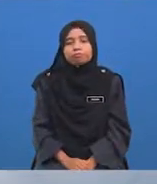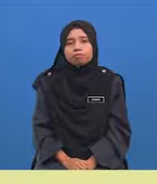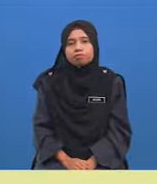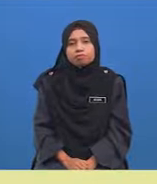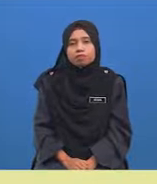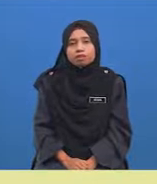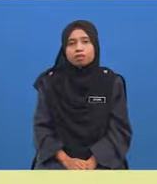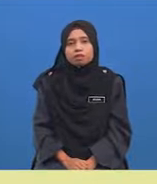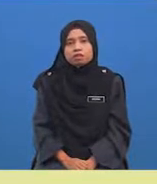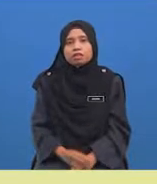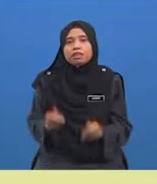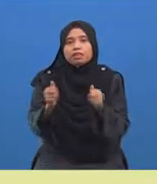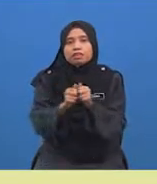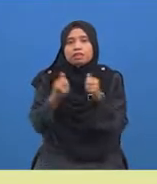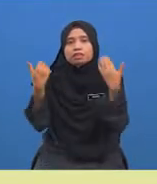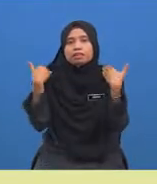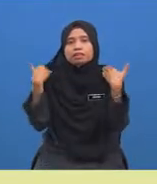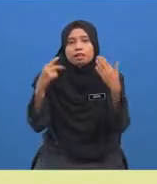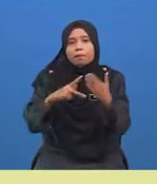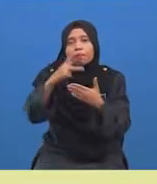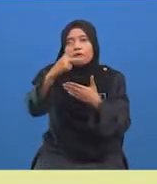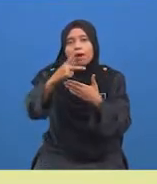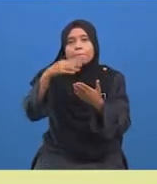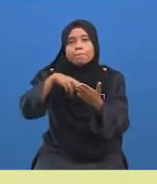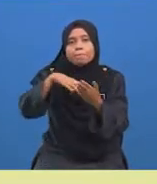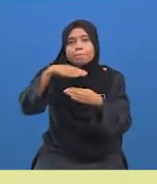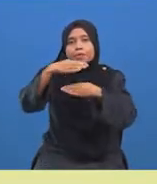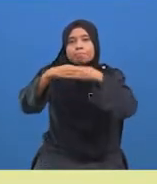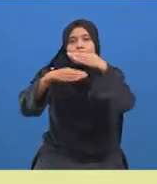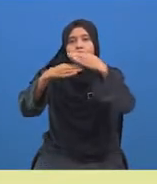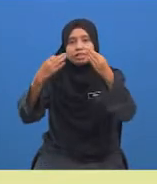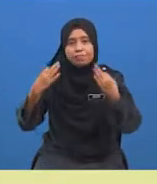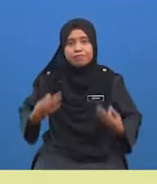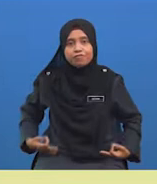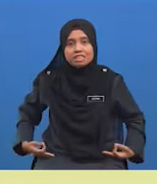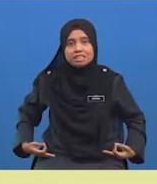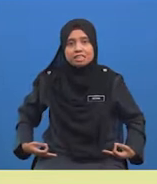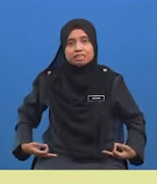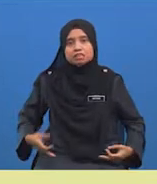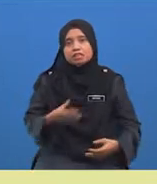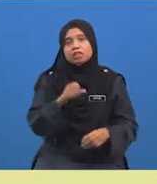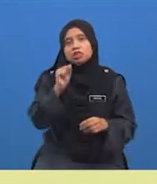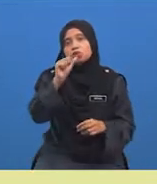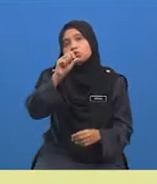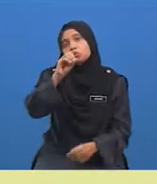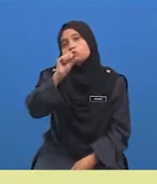organisasi, iaitu dengan mengadakan program pembangunan fizikal dan sosial.